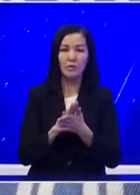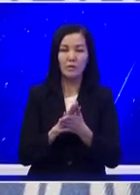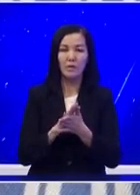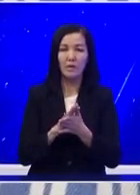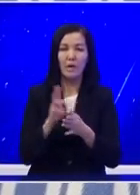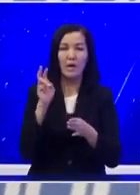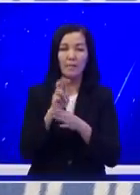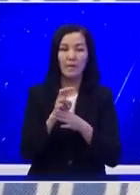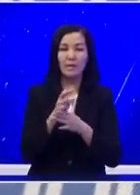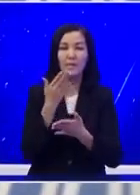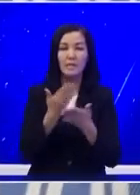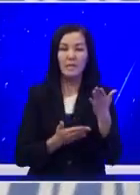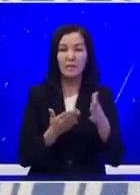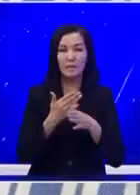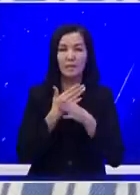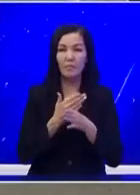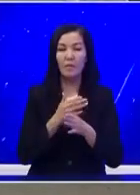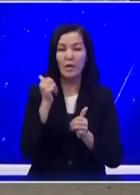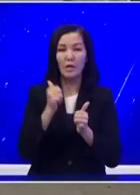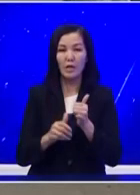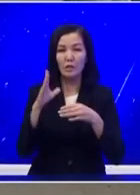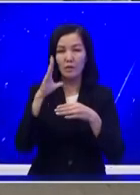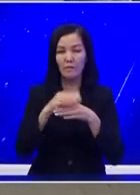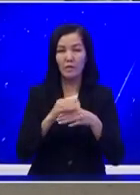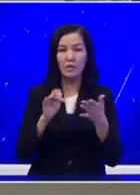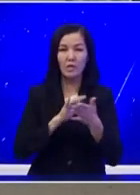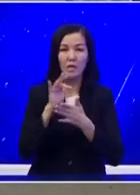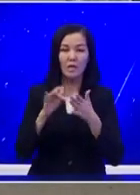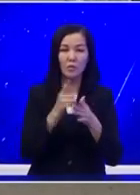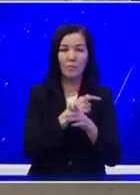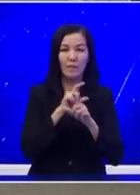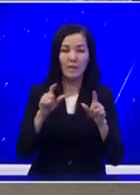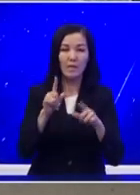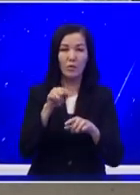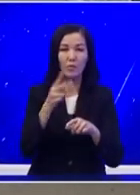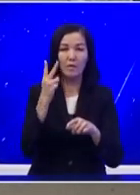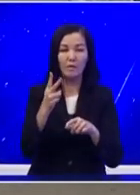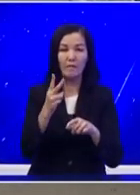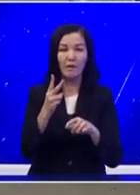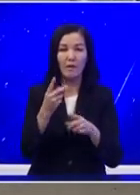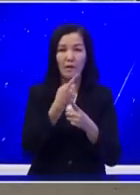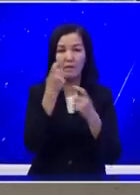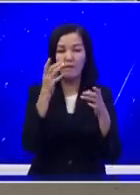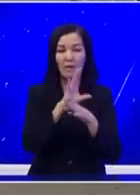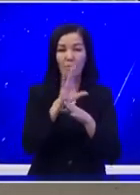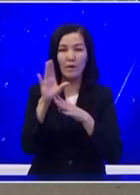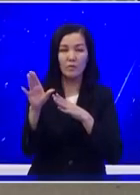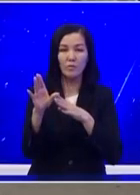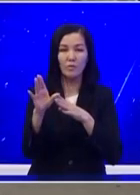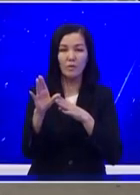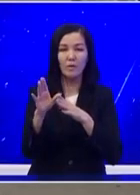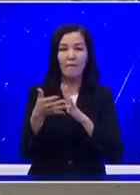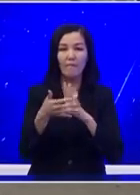помощью. Каждый вечер представители городской поликлиники и городской поликлиники номер 2 скидывают нам информацию по